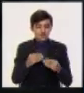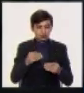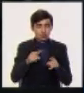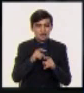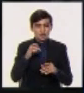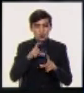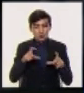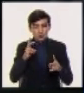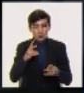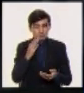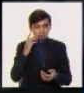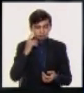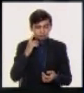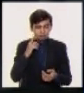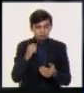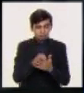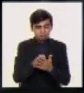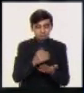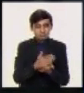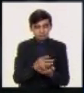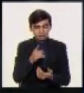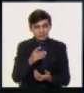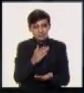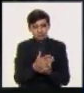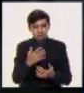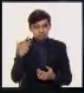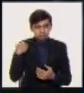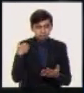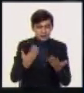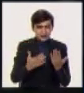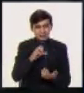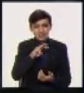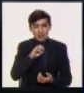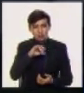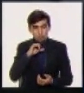люди, которые уполномочены, имеют какой-то статус, там,